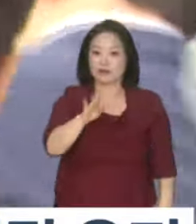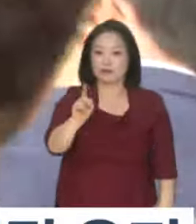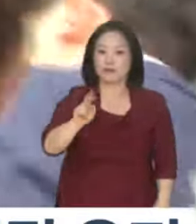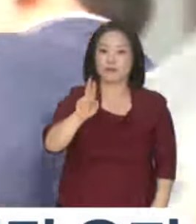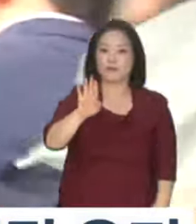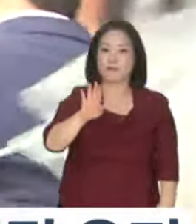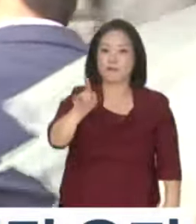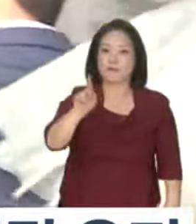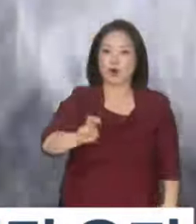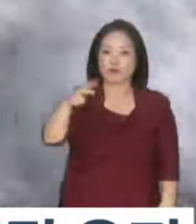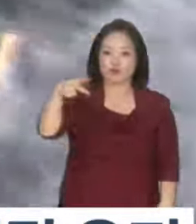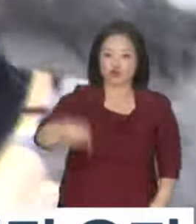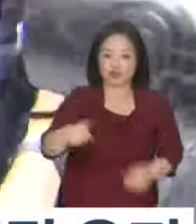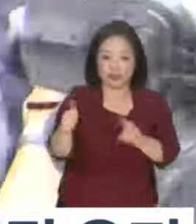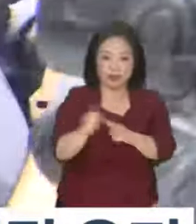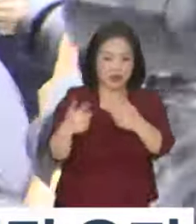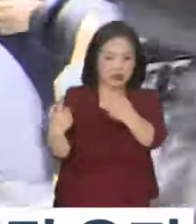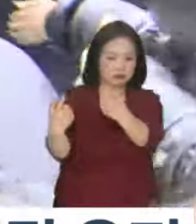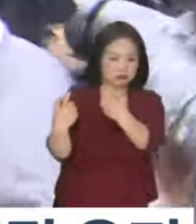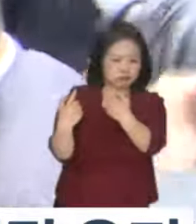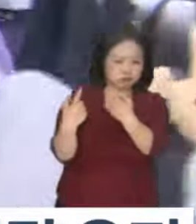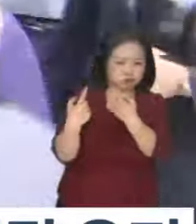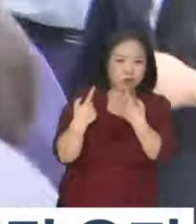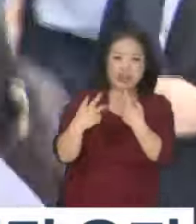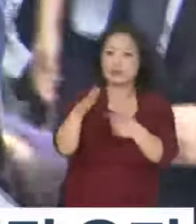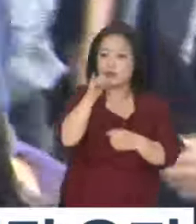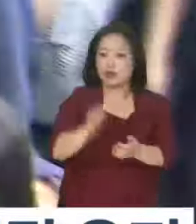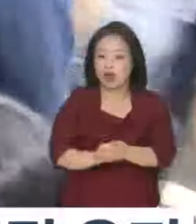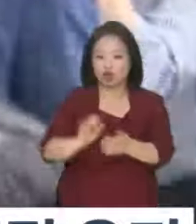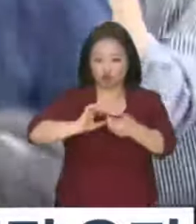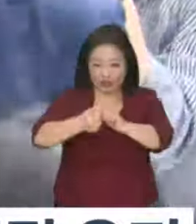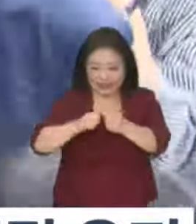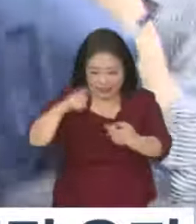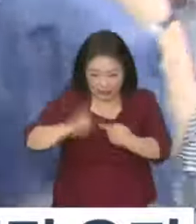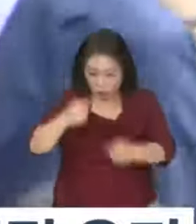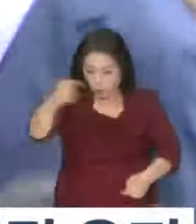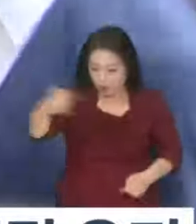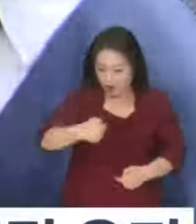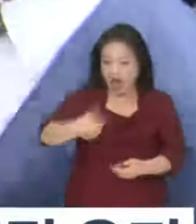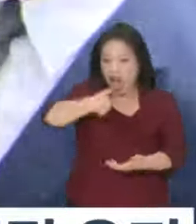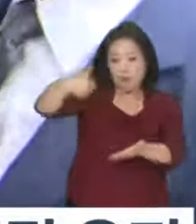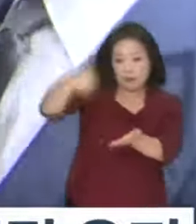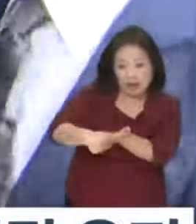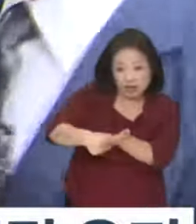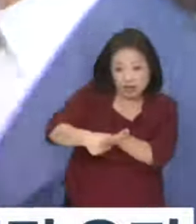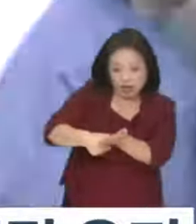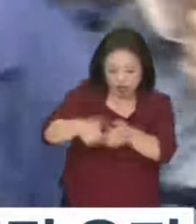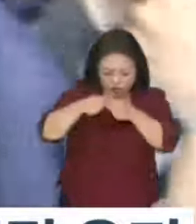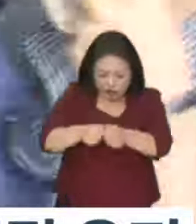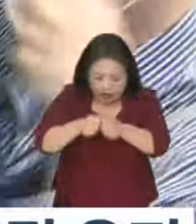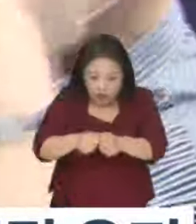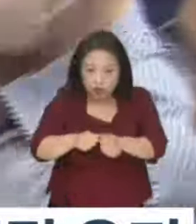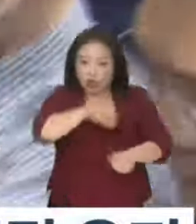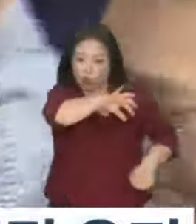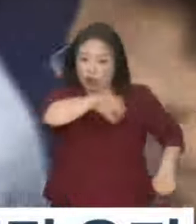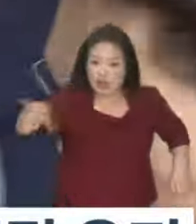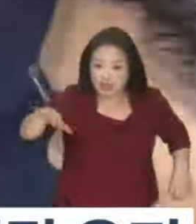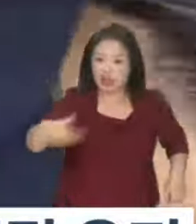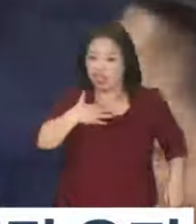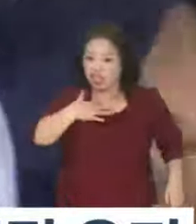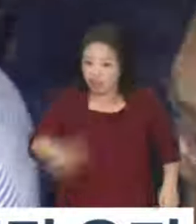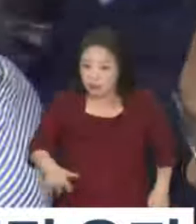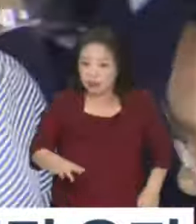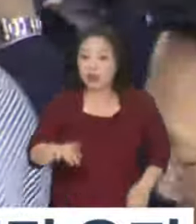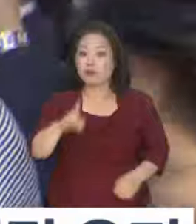있습니다. 김 위원장 측은 주식 매수를 보고받고 승인했지만 구체적 과정에는 관여하지 않았다는